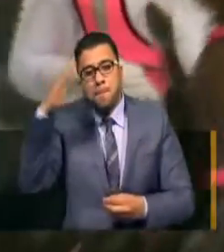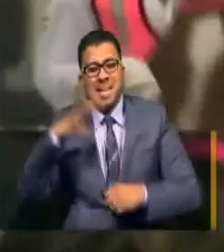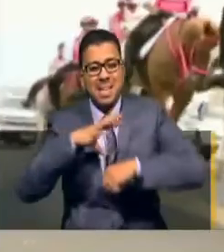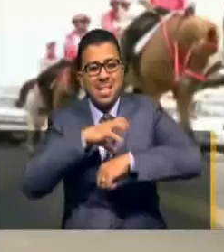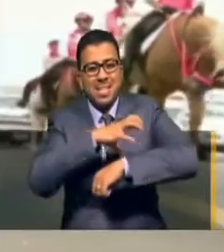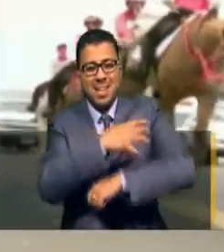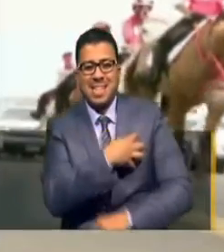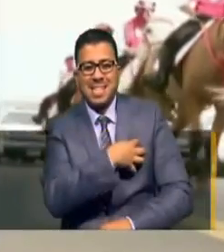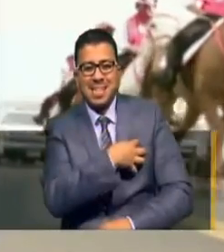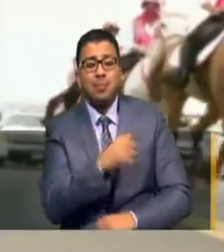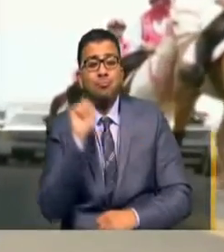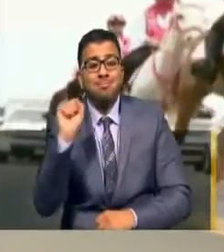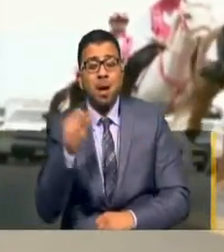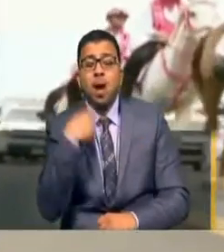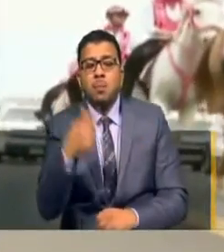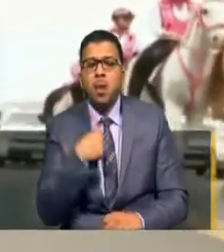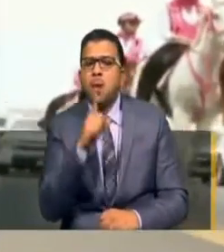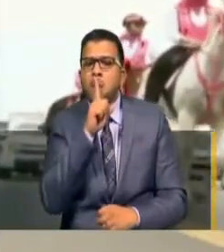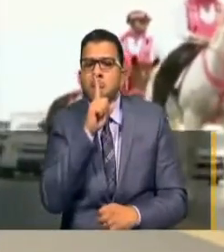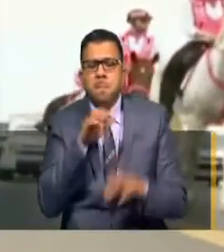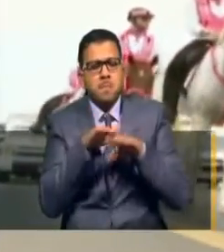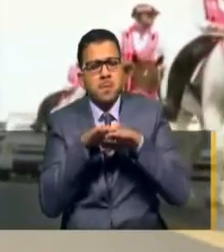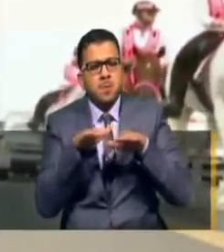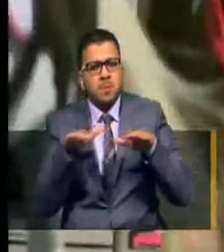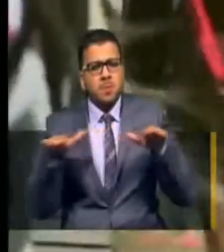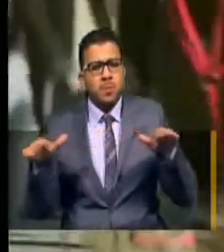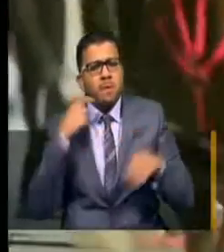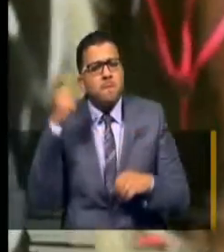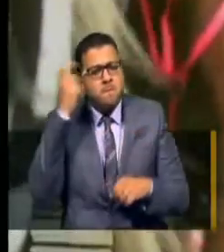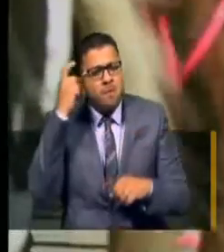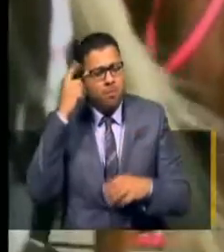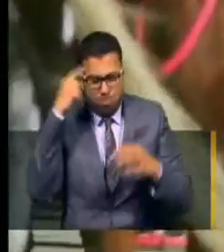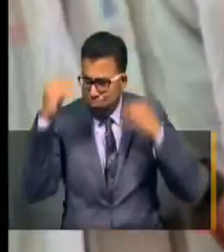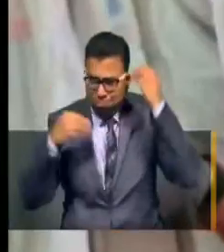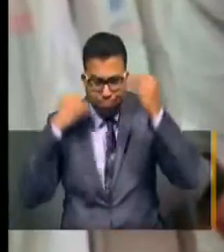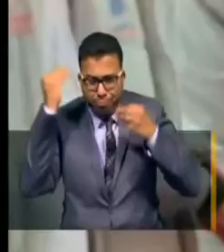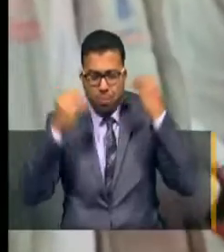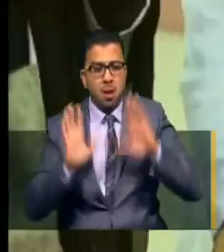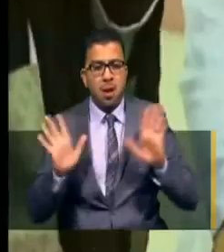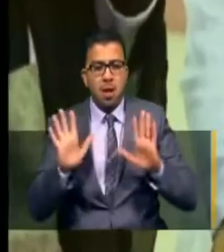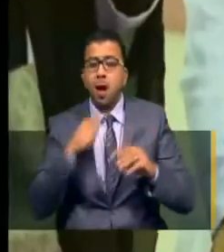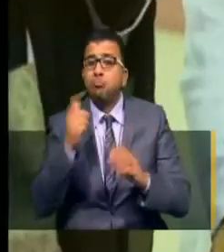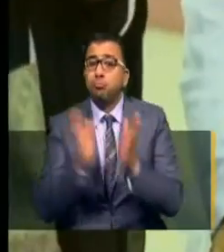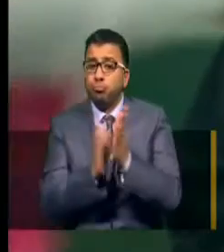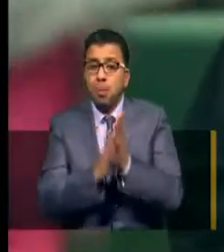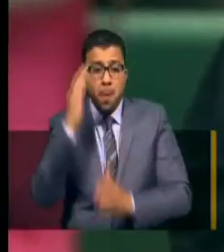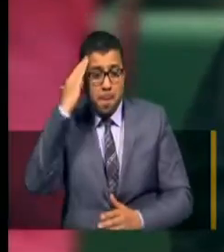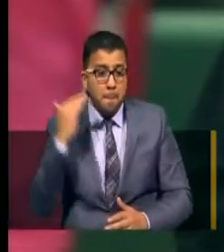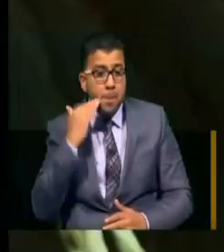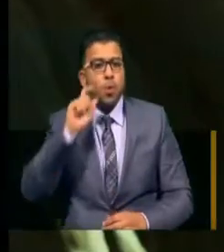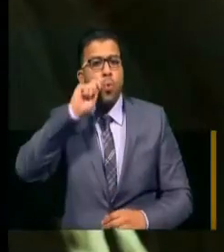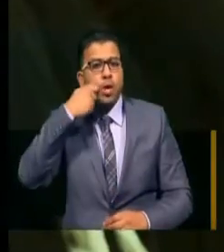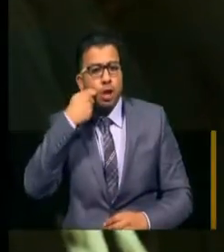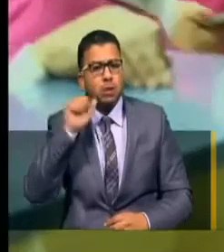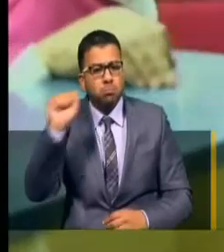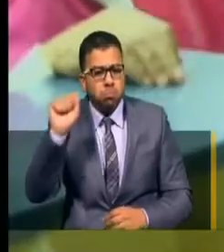الثدي وكسر حاجزي الصمت والخوف وتبريد المفاهيم المغلوطة عنه وتشجيع آلاف النساء والرجال